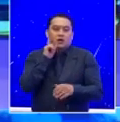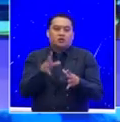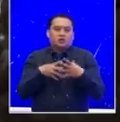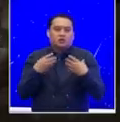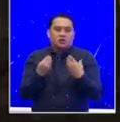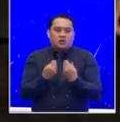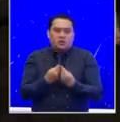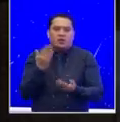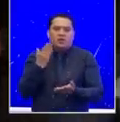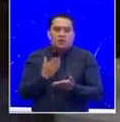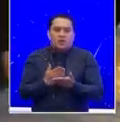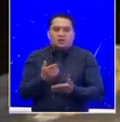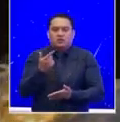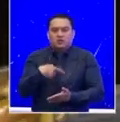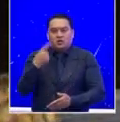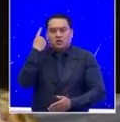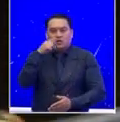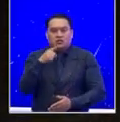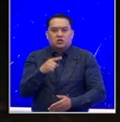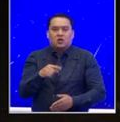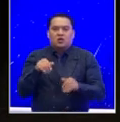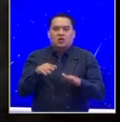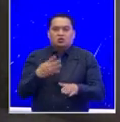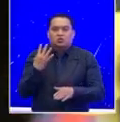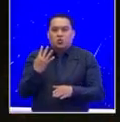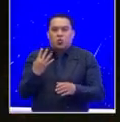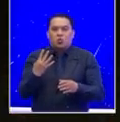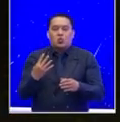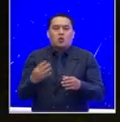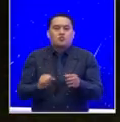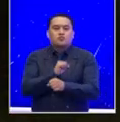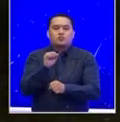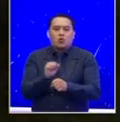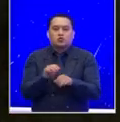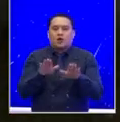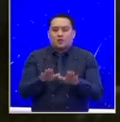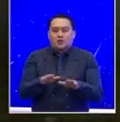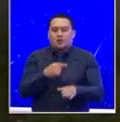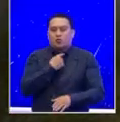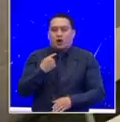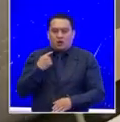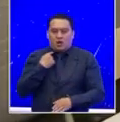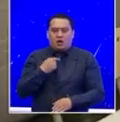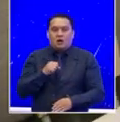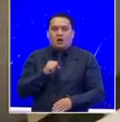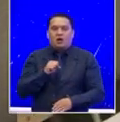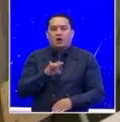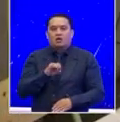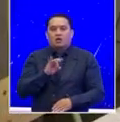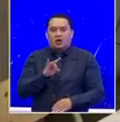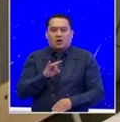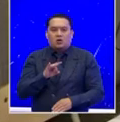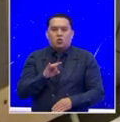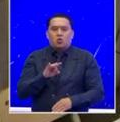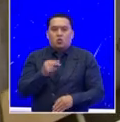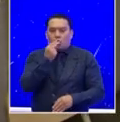семья Алпысовых. Они по своей инициативе решили посетить 4 крупных поста, развернутых на въезде в Талдыкурган. Айдар и Айнур